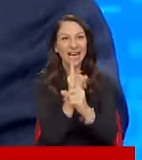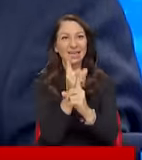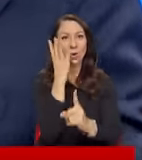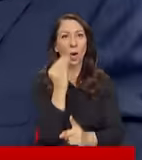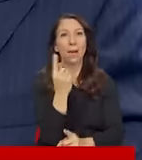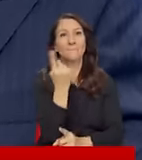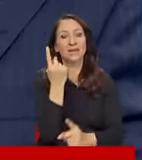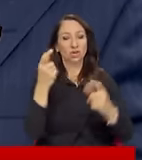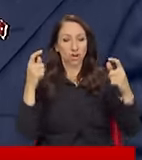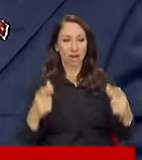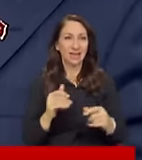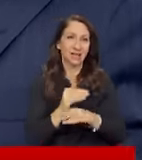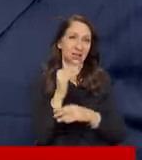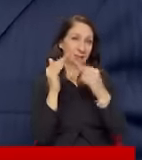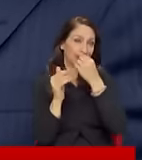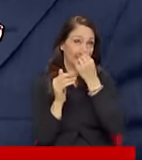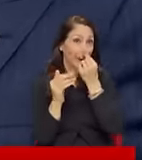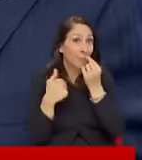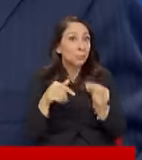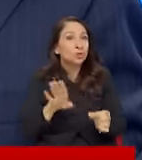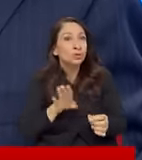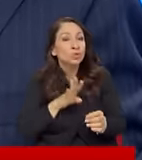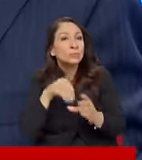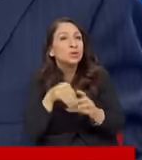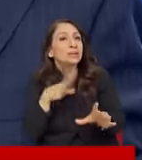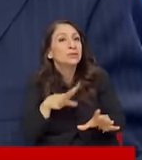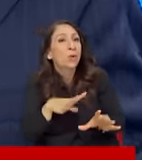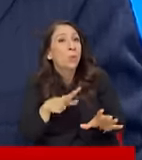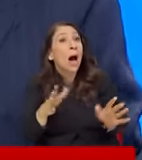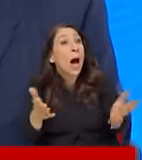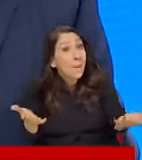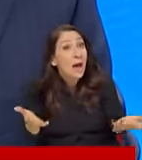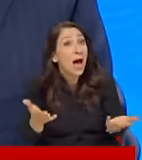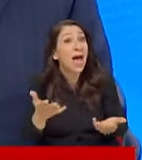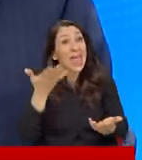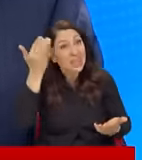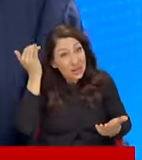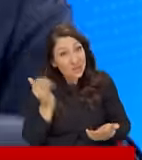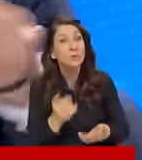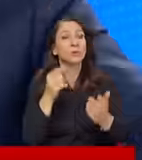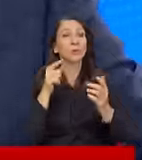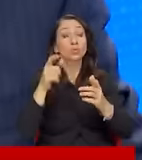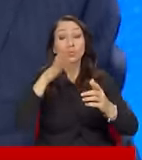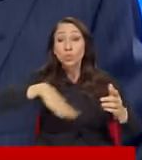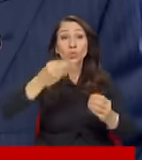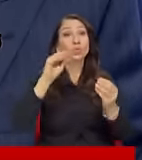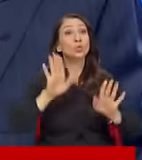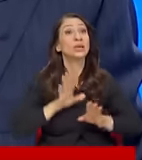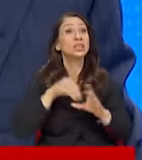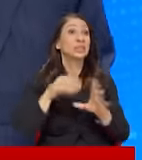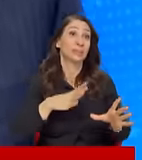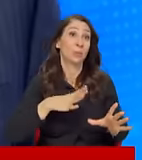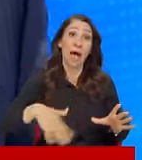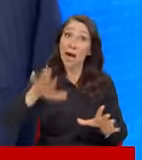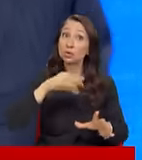bir şehirde yaşasın. Ben bunu çocuklarım için istiyorum ama en az o kadar bu şehrin bütün çocukları için istiyorum.